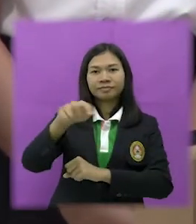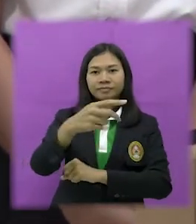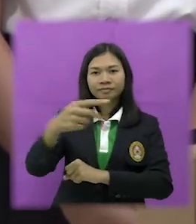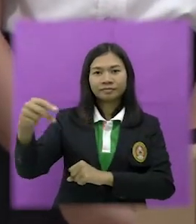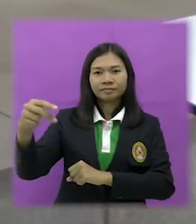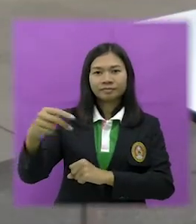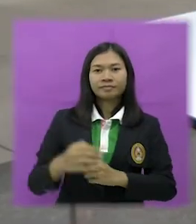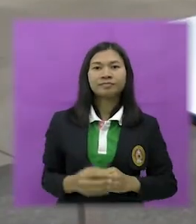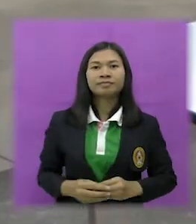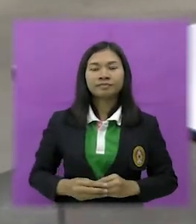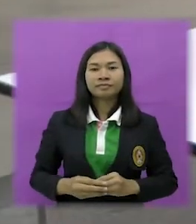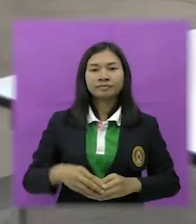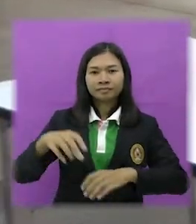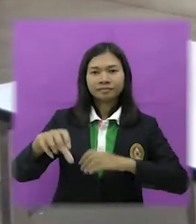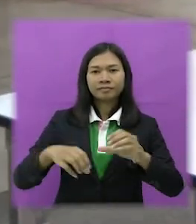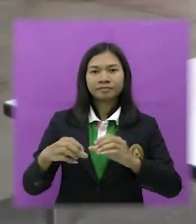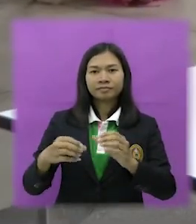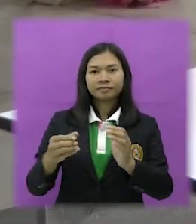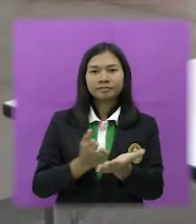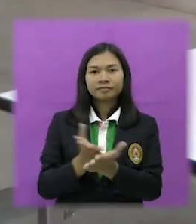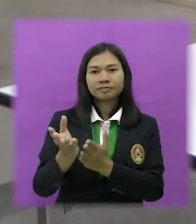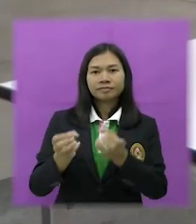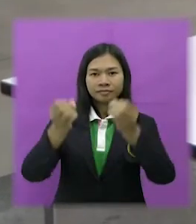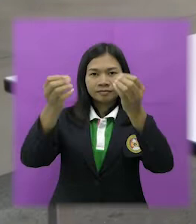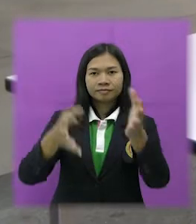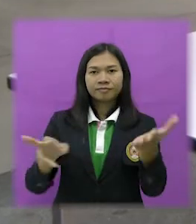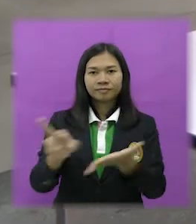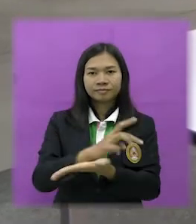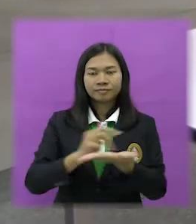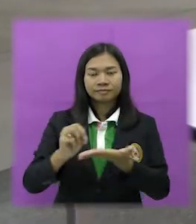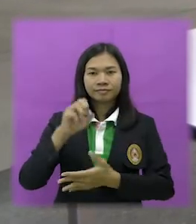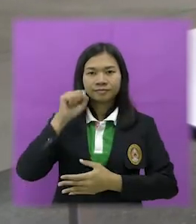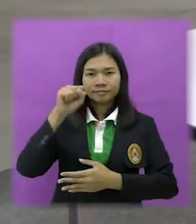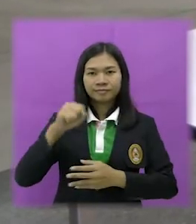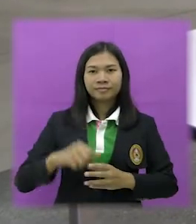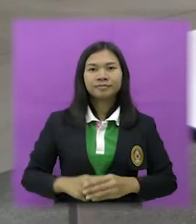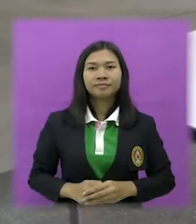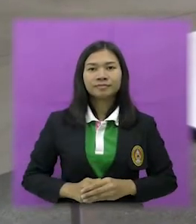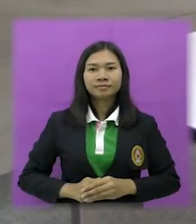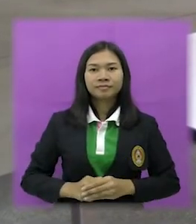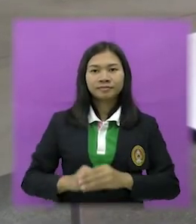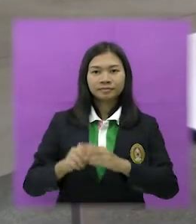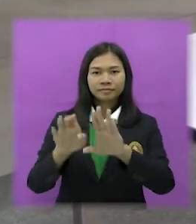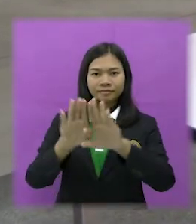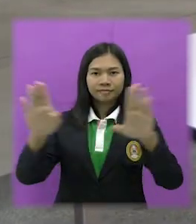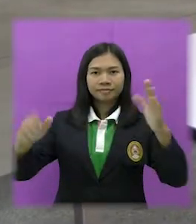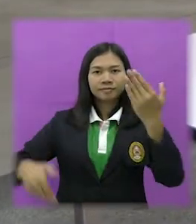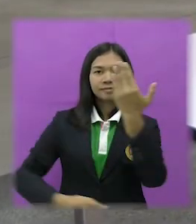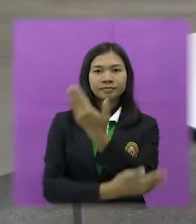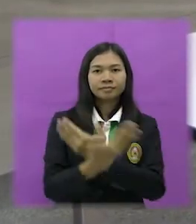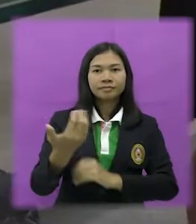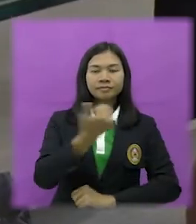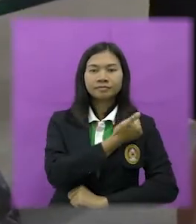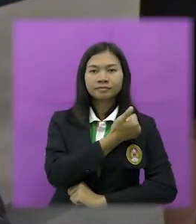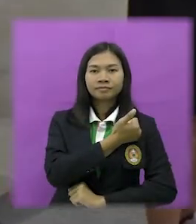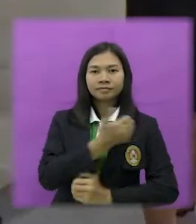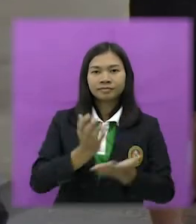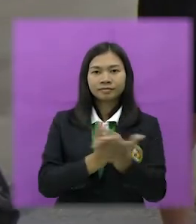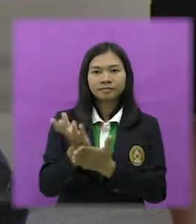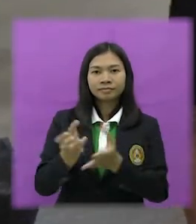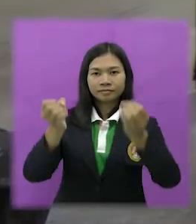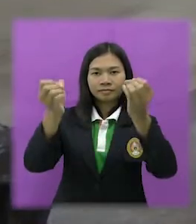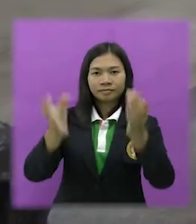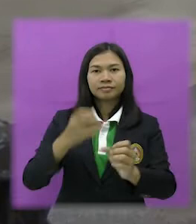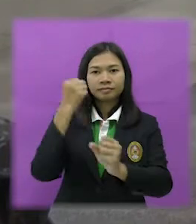English for EDU Students จัดโดยคณะครุศาสตร์มหาวิทยาลัยราชภัฏสกลนคร เปิดโอกาสให้นักศึกษาคณะครุศ